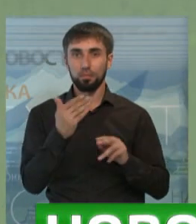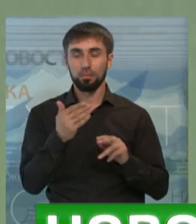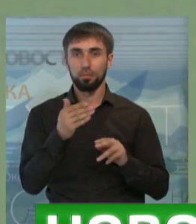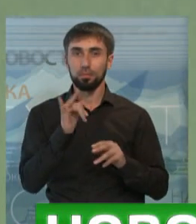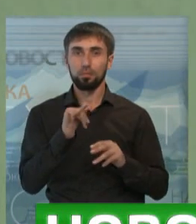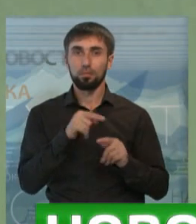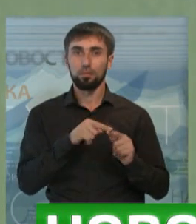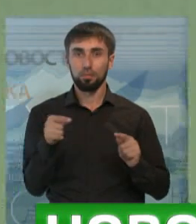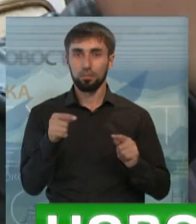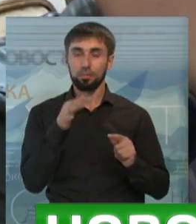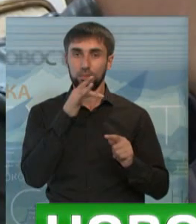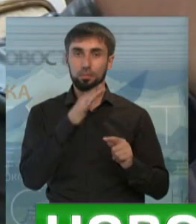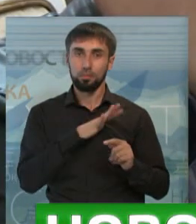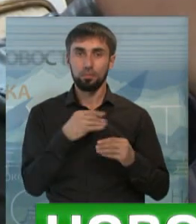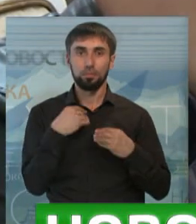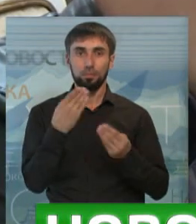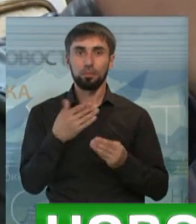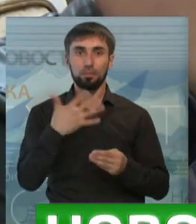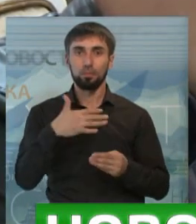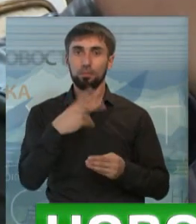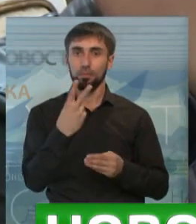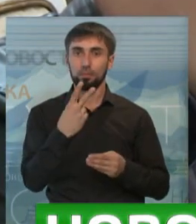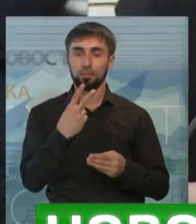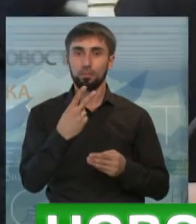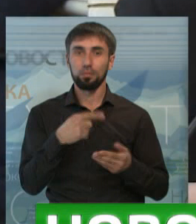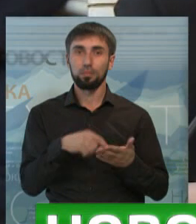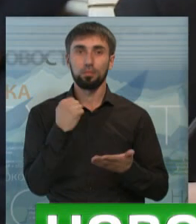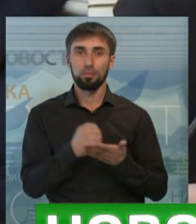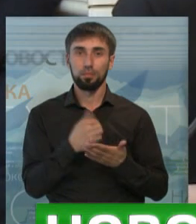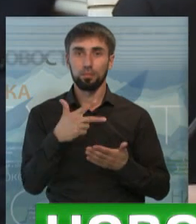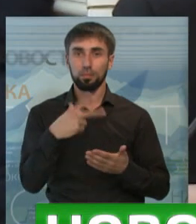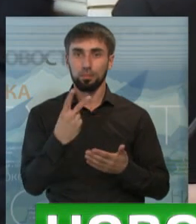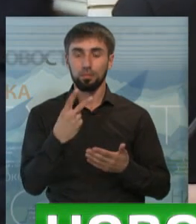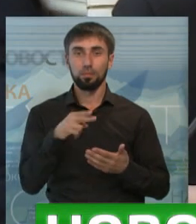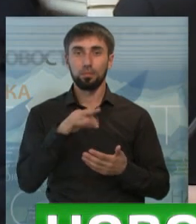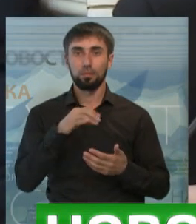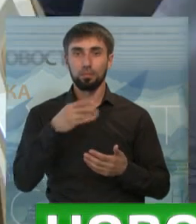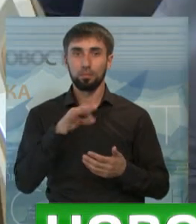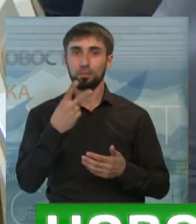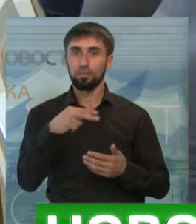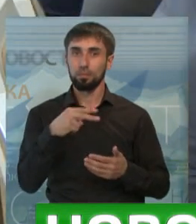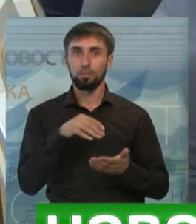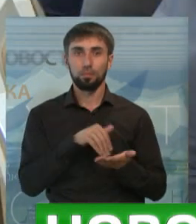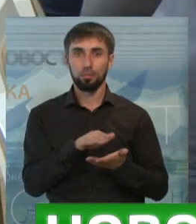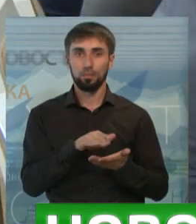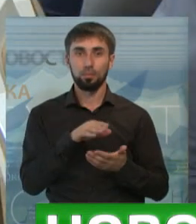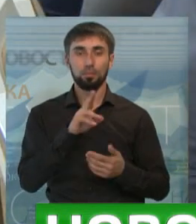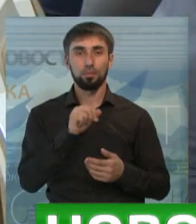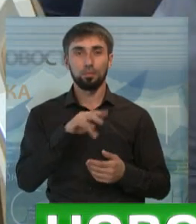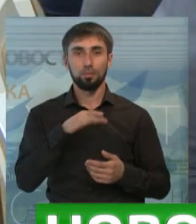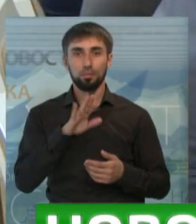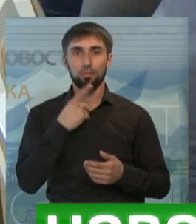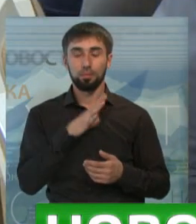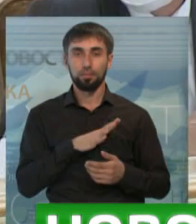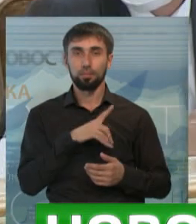истекший период подготовленные выдано 52 заключения из них 32 положительных 20 отрицательно махмута ли калиматов